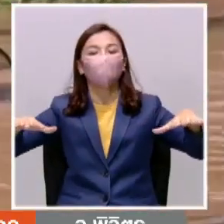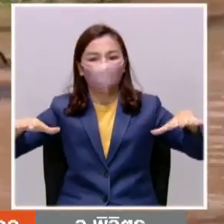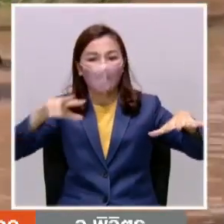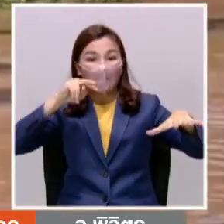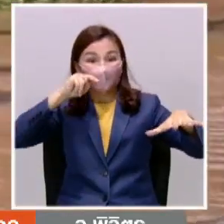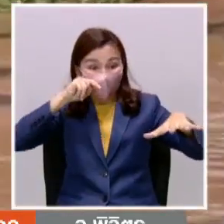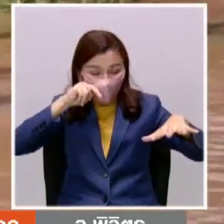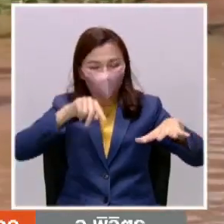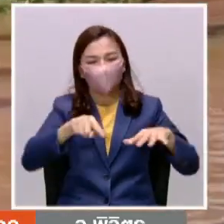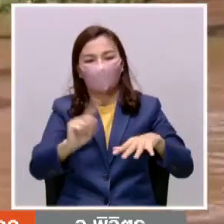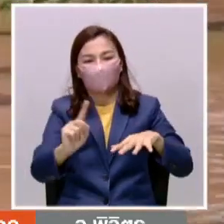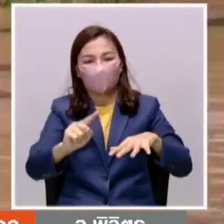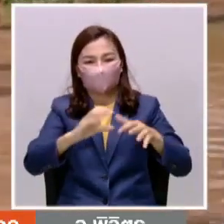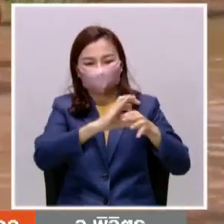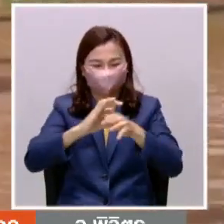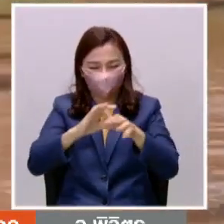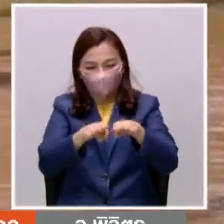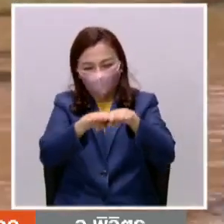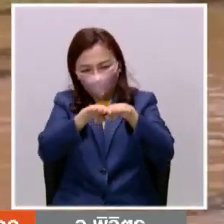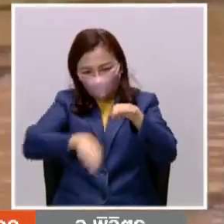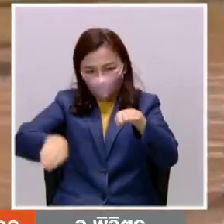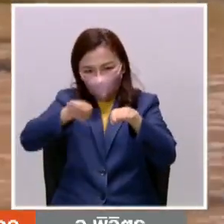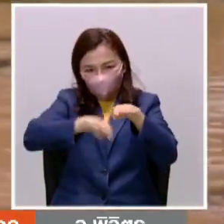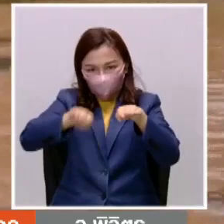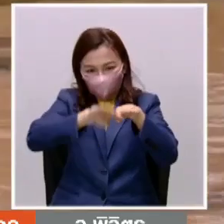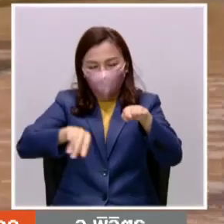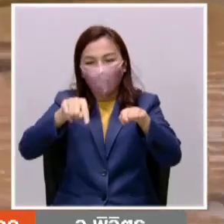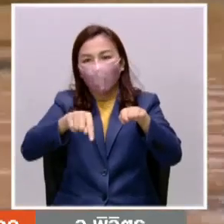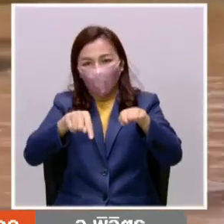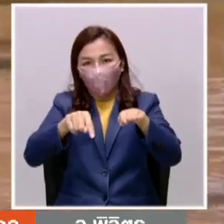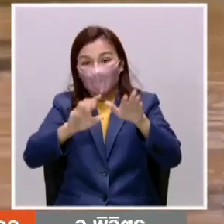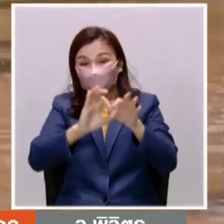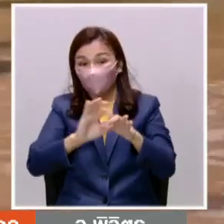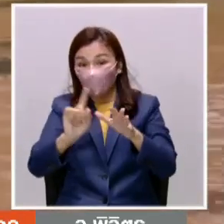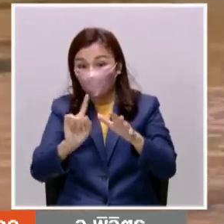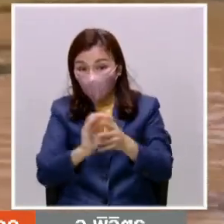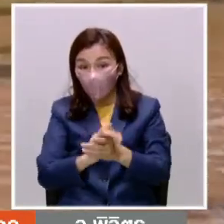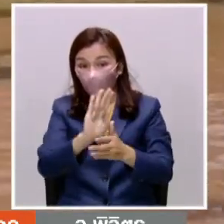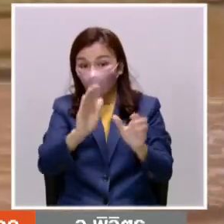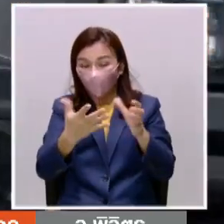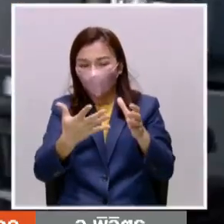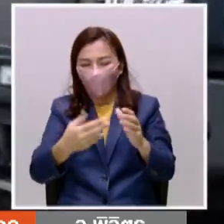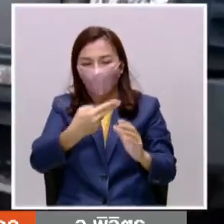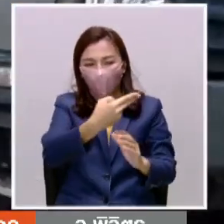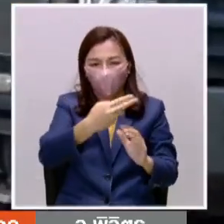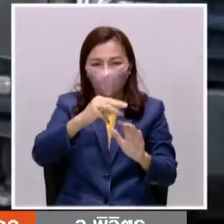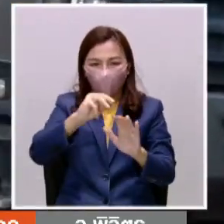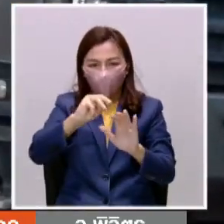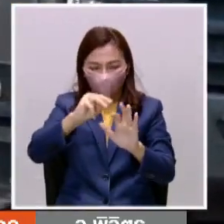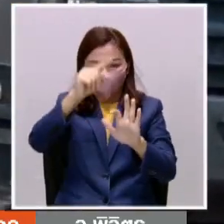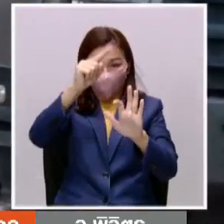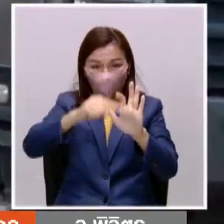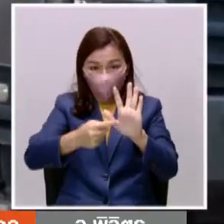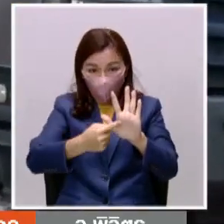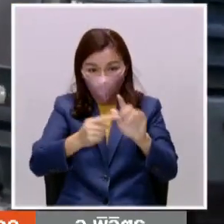คงกัดเซาะพนังกั้นน้ำและคันไซไทรย้อยบึงมะกรูดบริเวณหมู่ที่ 13ตำบลวังไทร